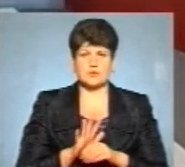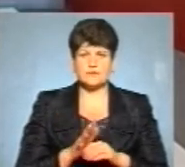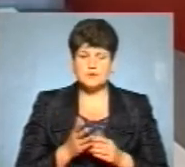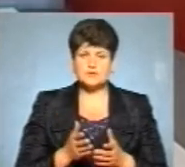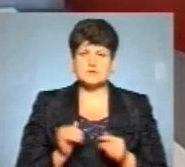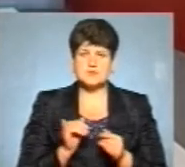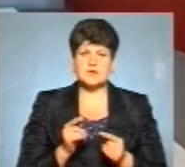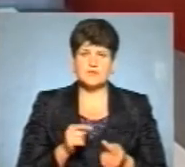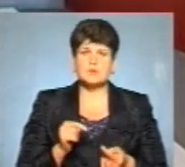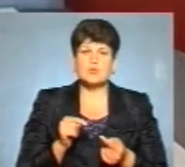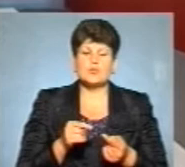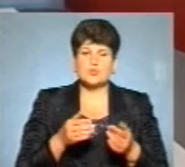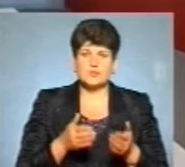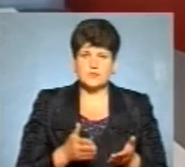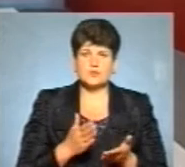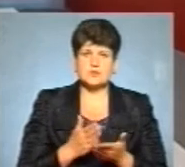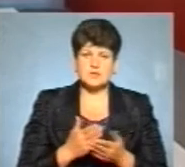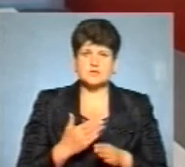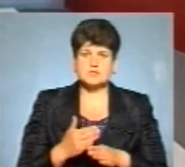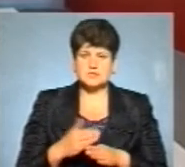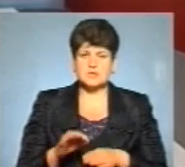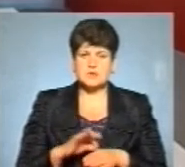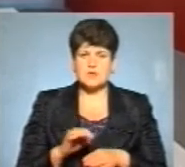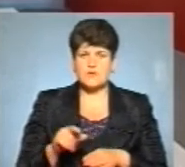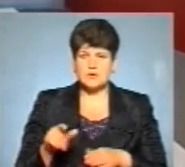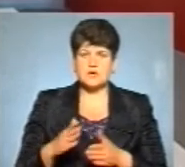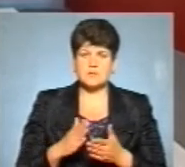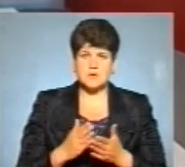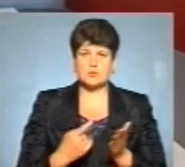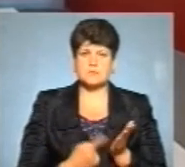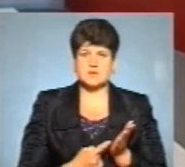COVID-19, і, відповідно, є частина хворих, які мають